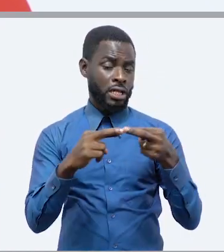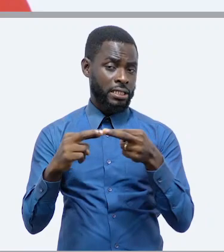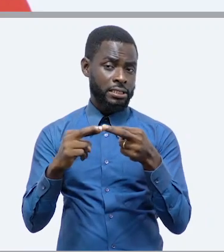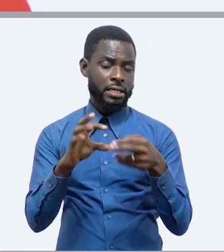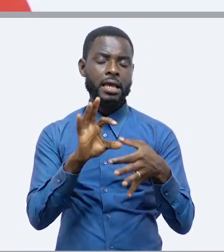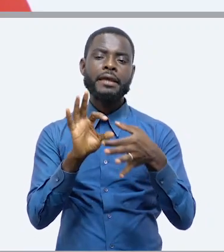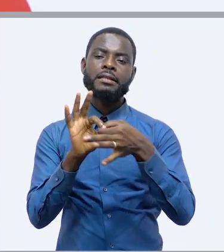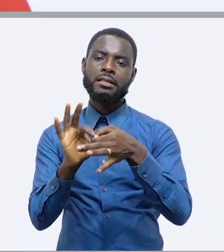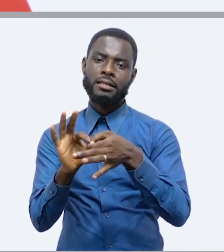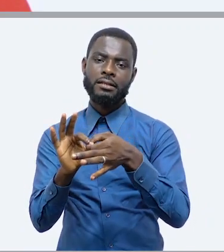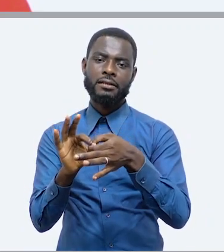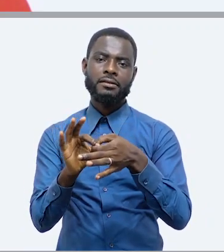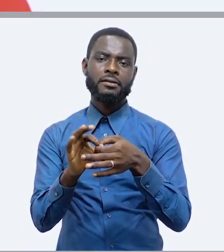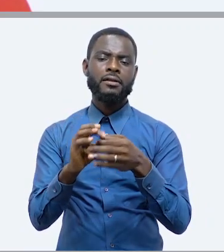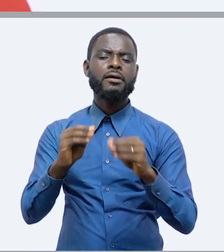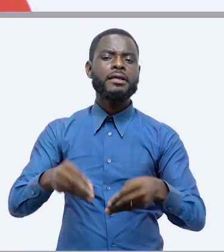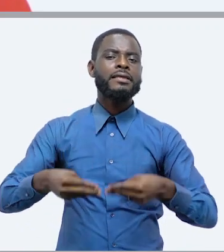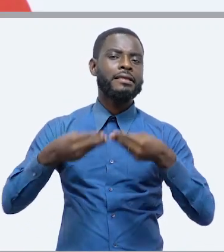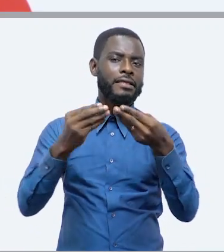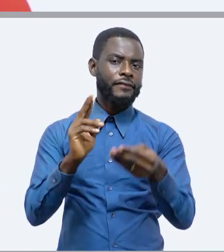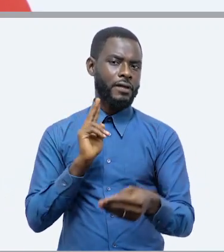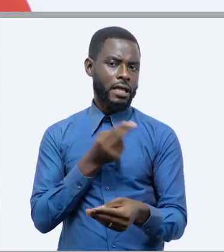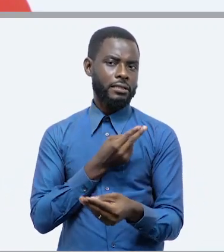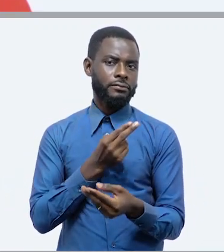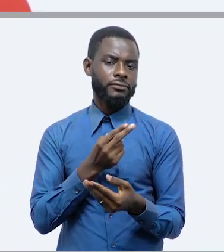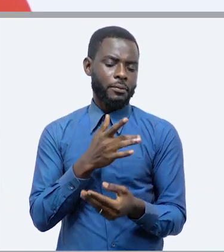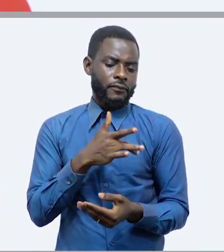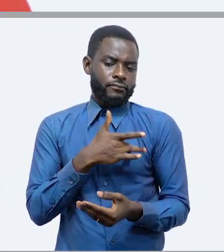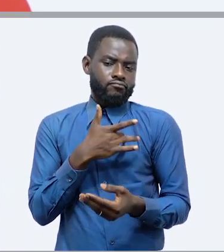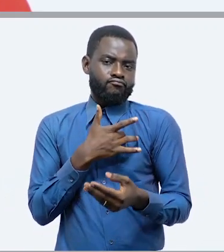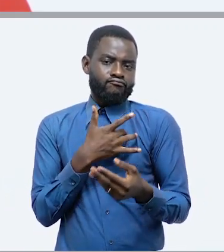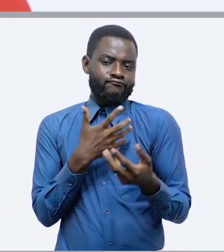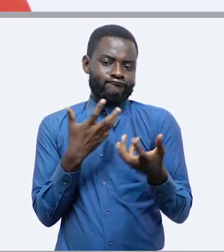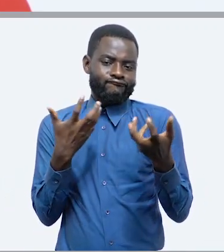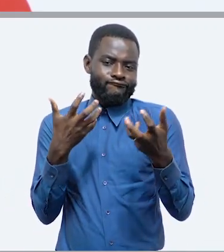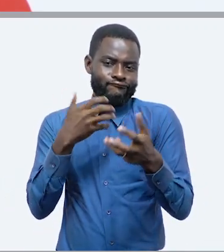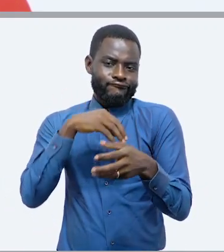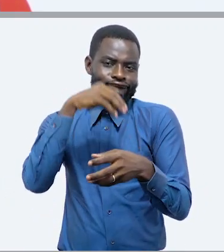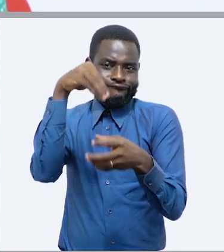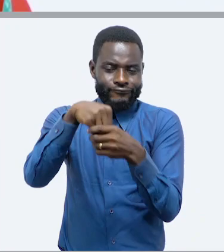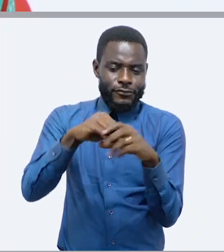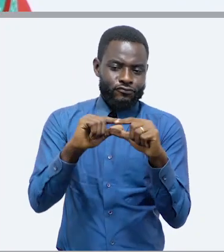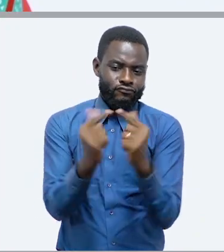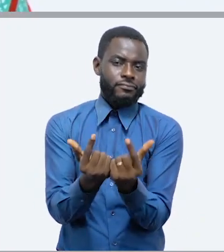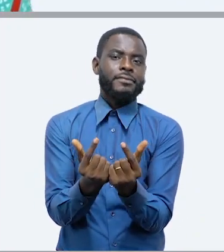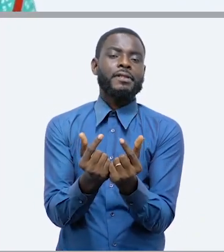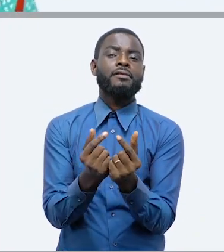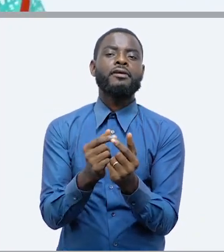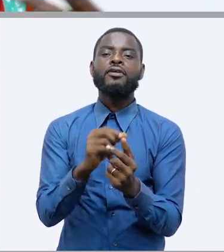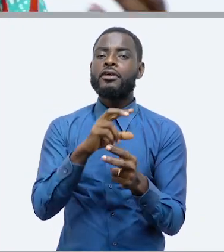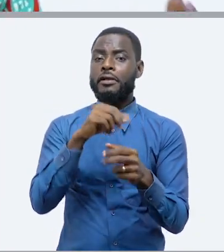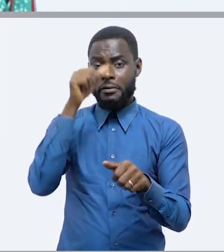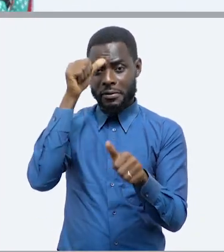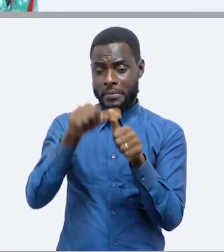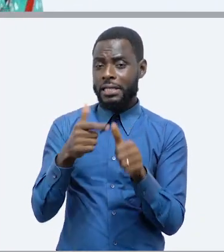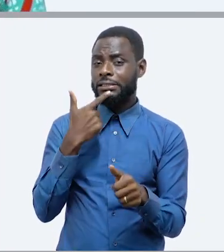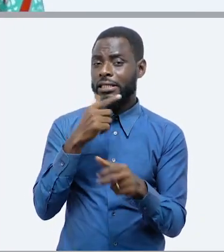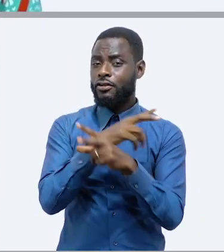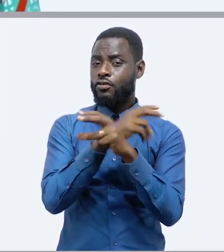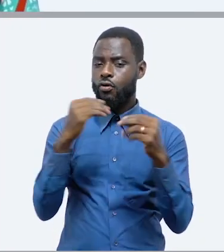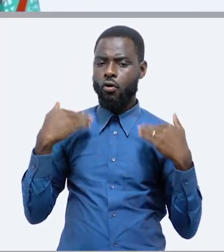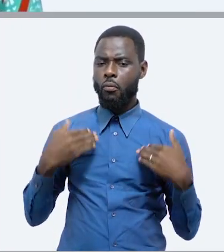ni oba ya. Be piye. E fi o ake ehia ake oba na neke network shramo